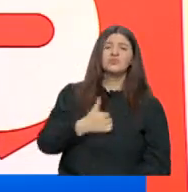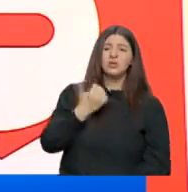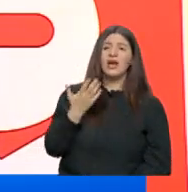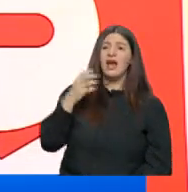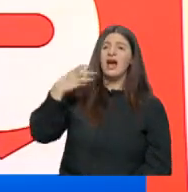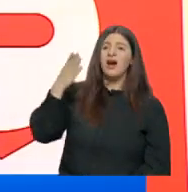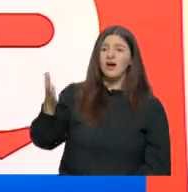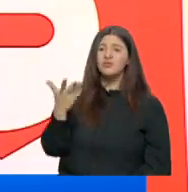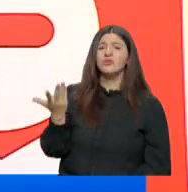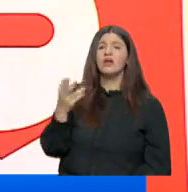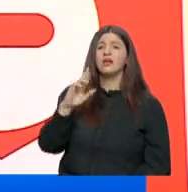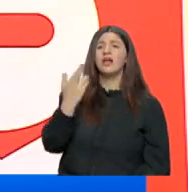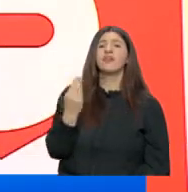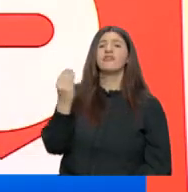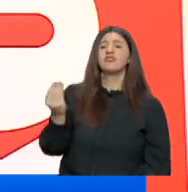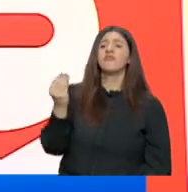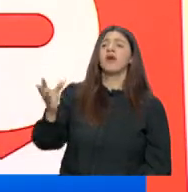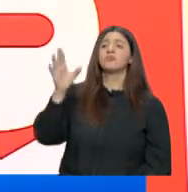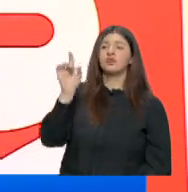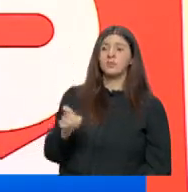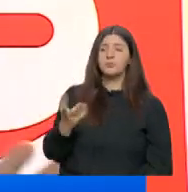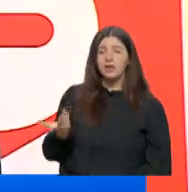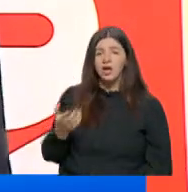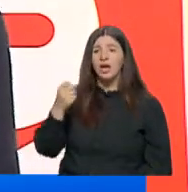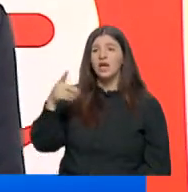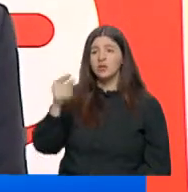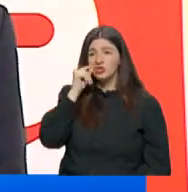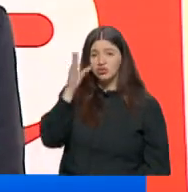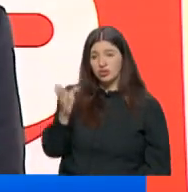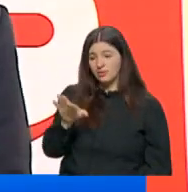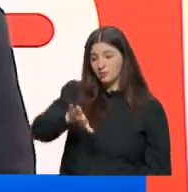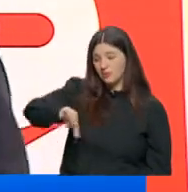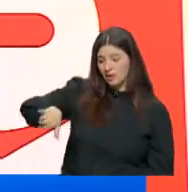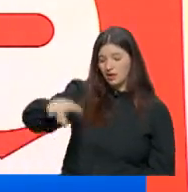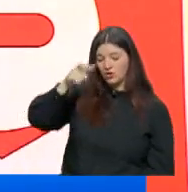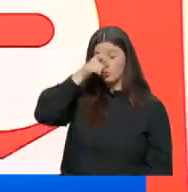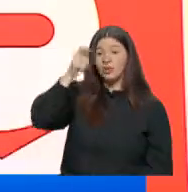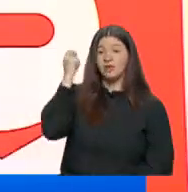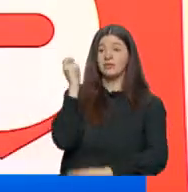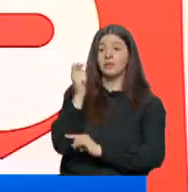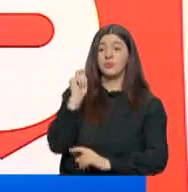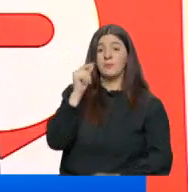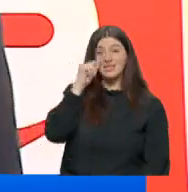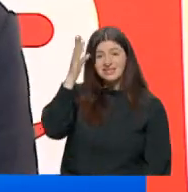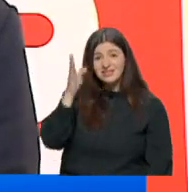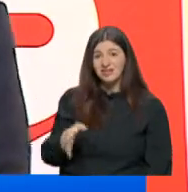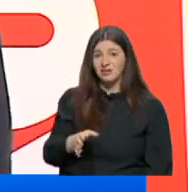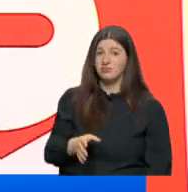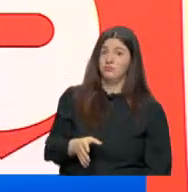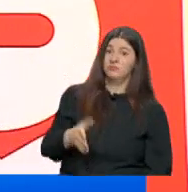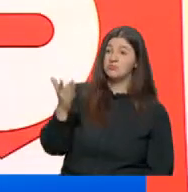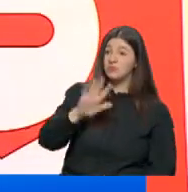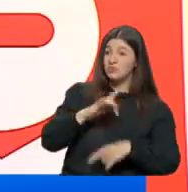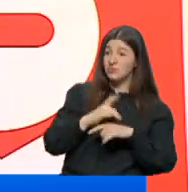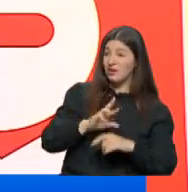Tayyip Erdoğan'la randevu verecek mi, vermeyecek mi? Tayyip Erdoğan'ın şahsını bir kenara bırakıyorum. Yani Türkiye'yi temsil eden bir insana başka bir